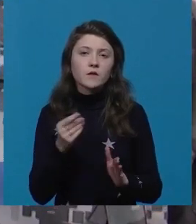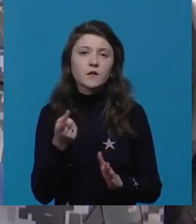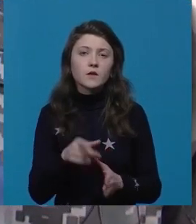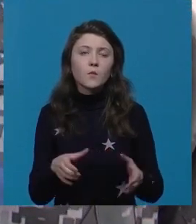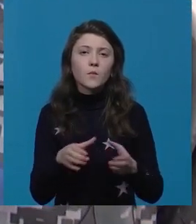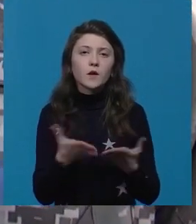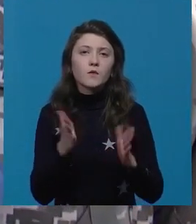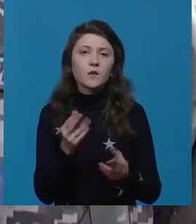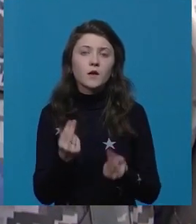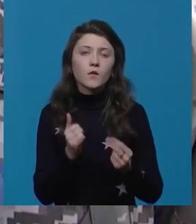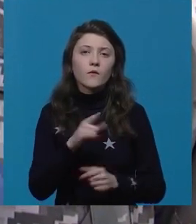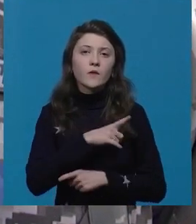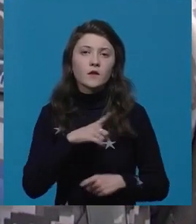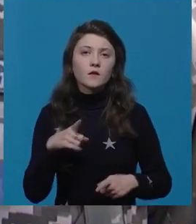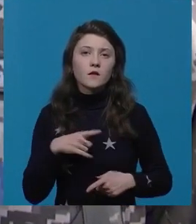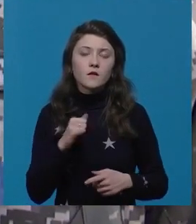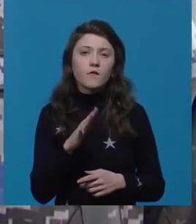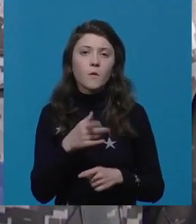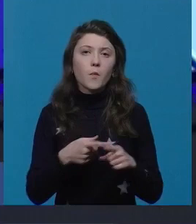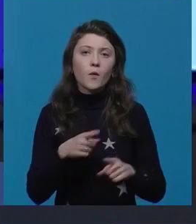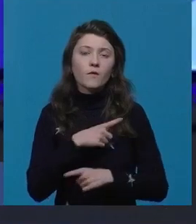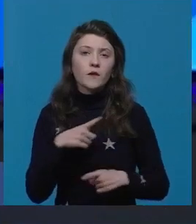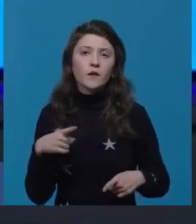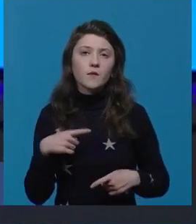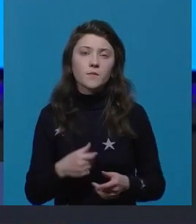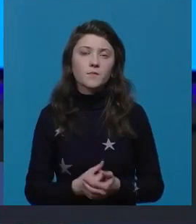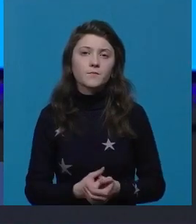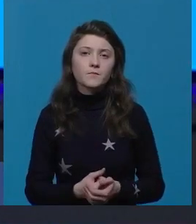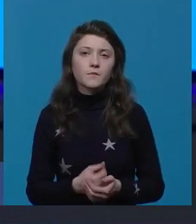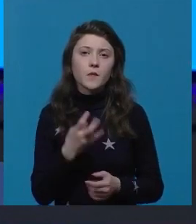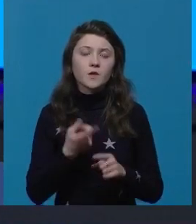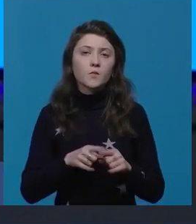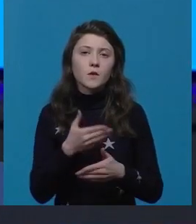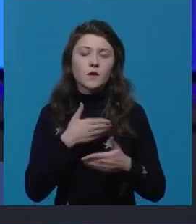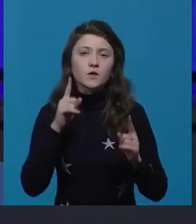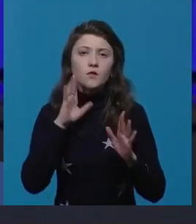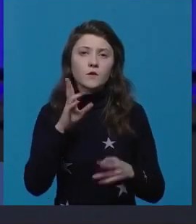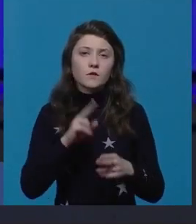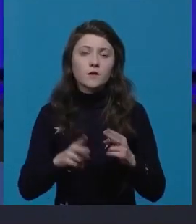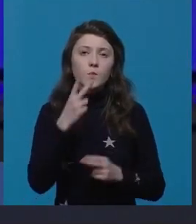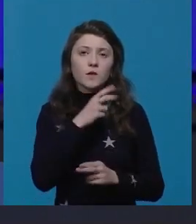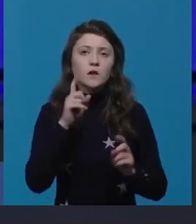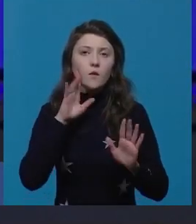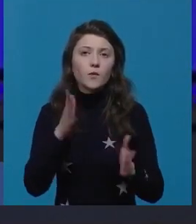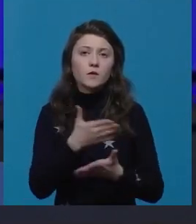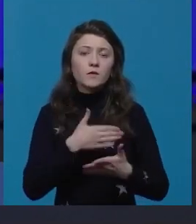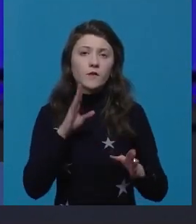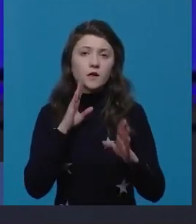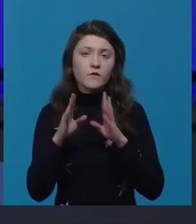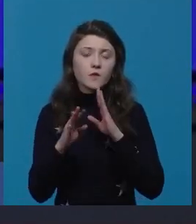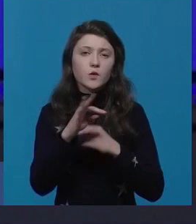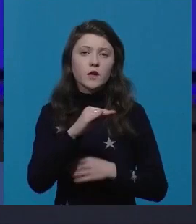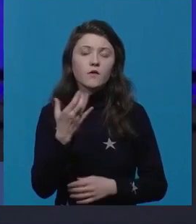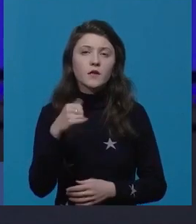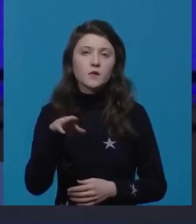будуть грати в фіналі та в полуфіналі. На цьому наш випуск новин завершений. Слідкуйте за подіями на нашій сторінці у мережі Facebook